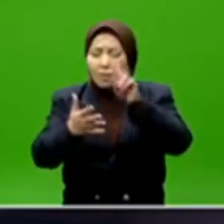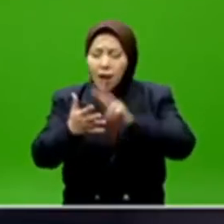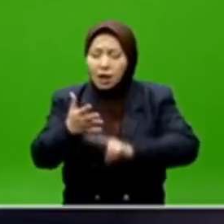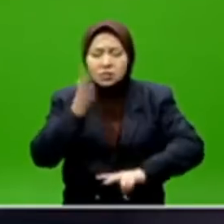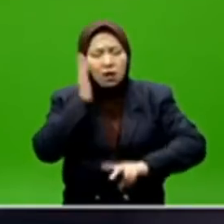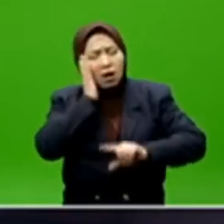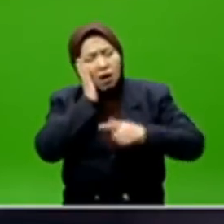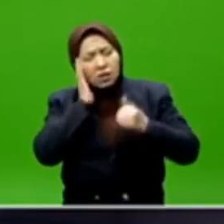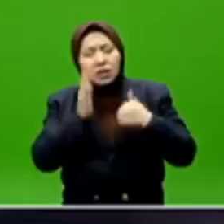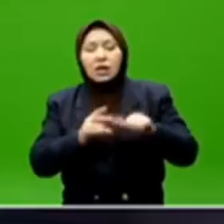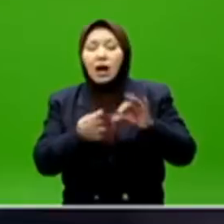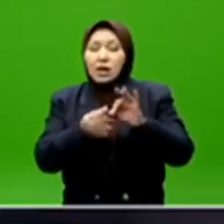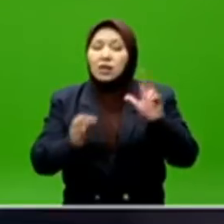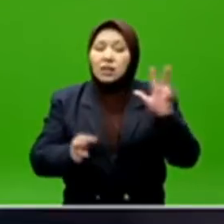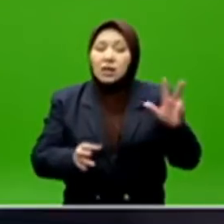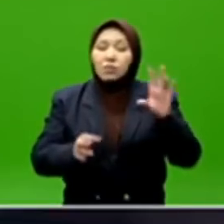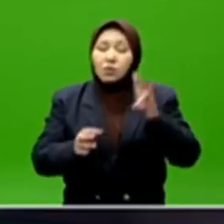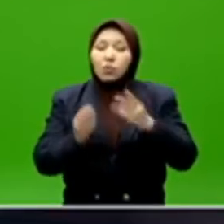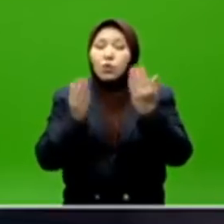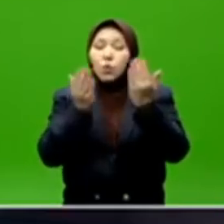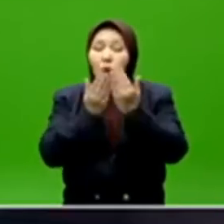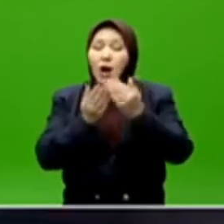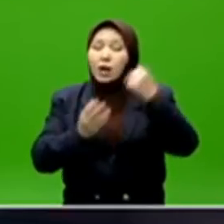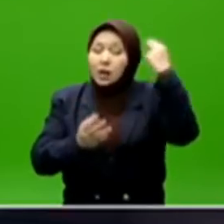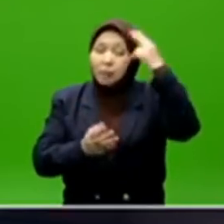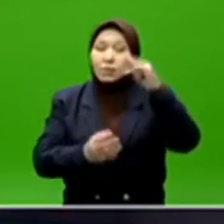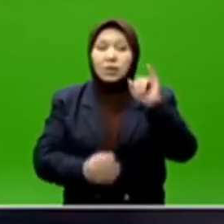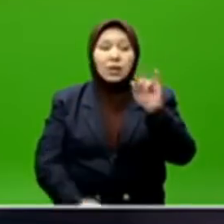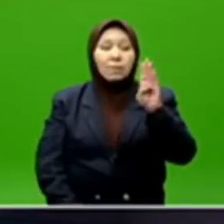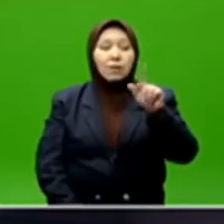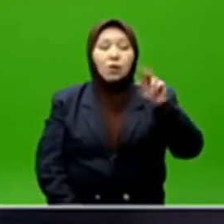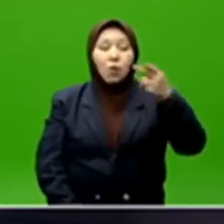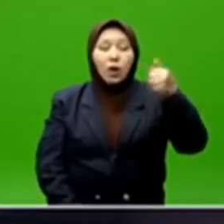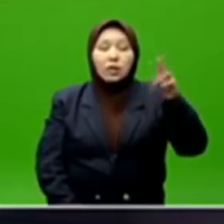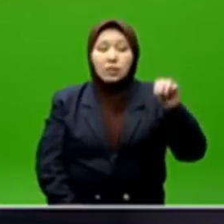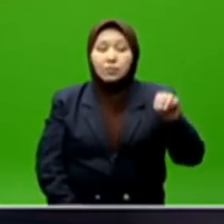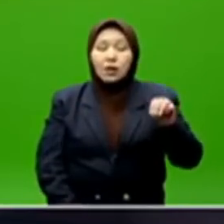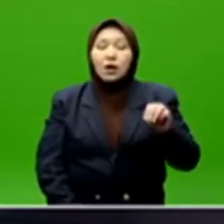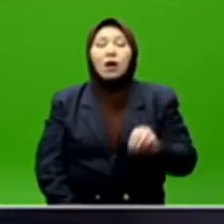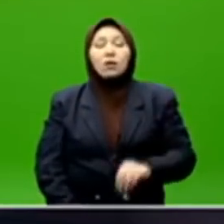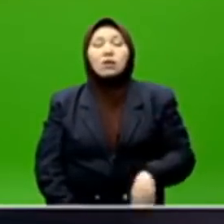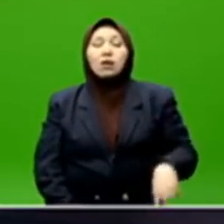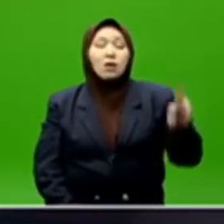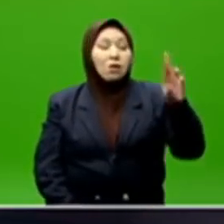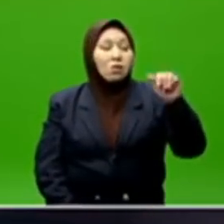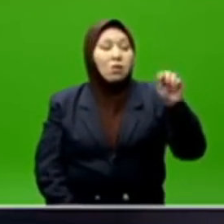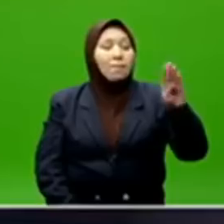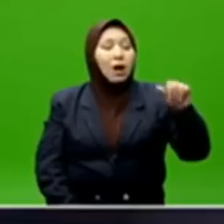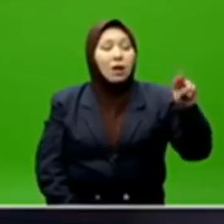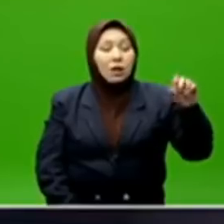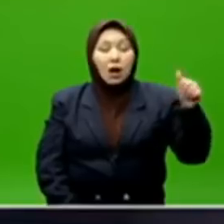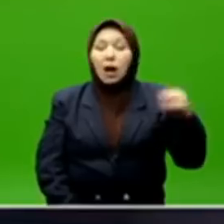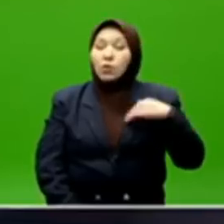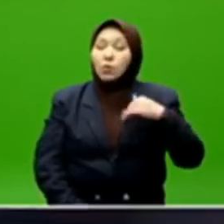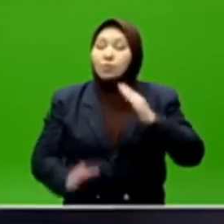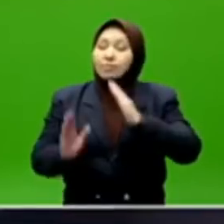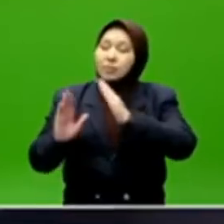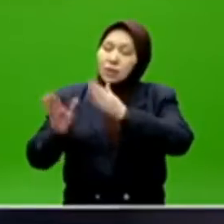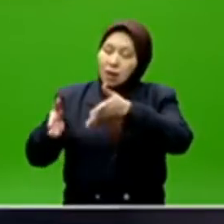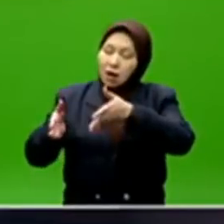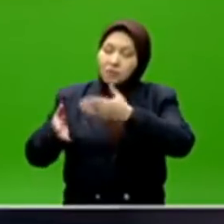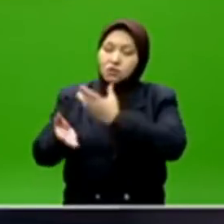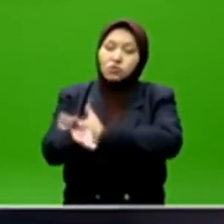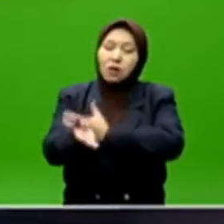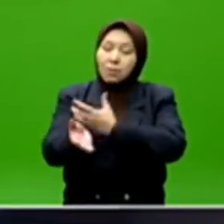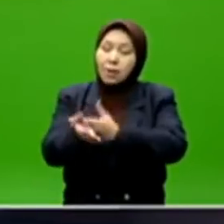tadi, iaitu ayat 37 doa Nabi Ibrahim, Rabbana inni askantu, aku tinggalkan zuriatku